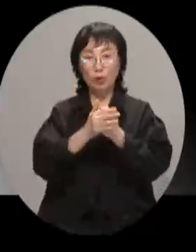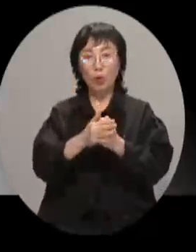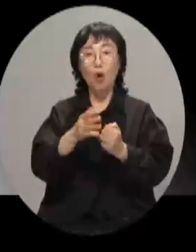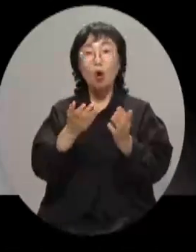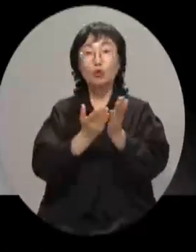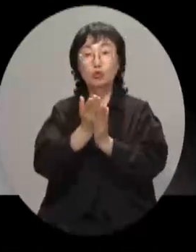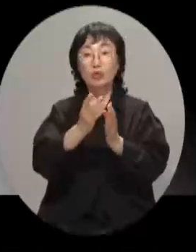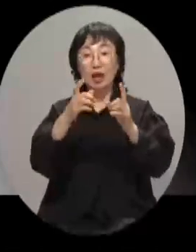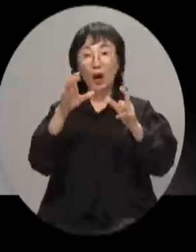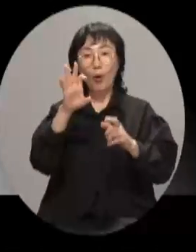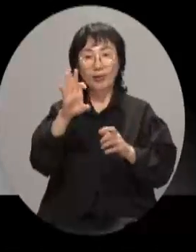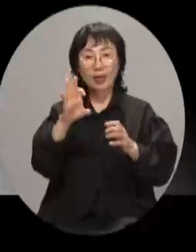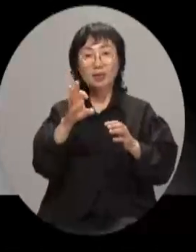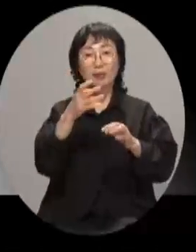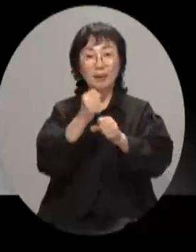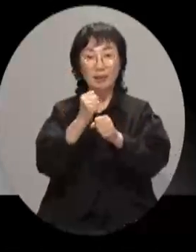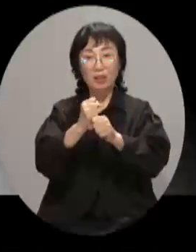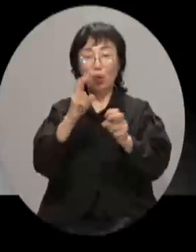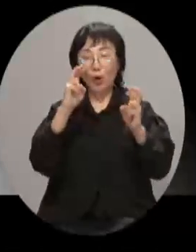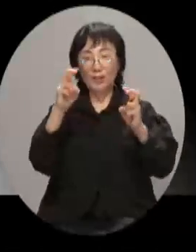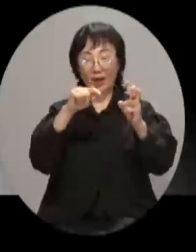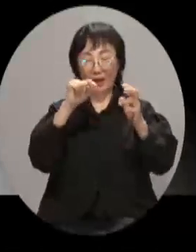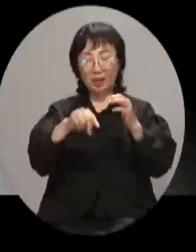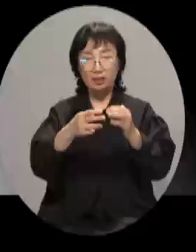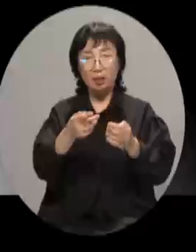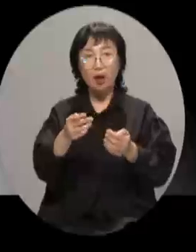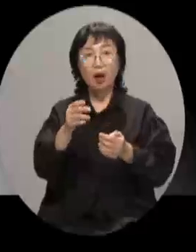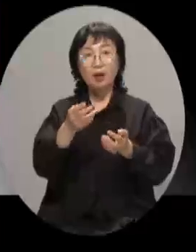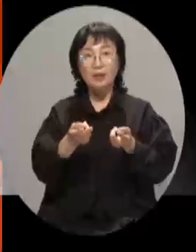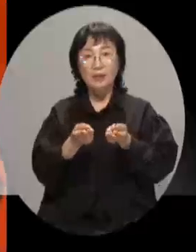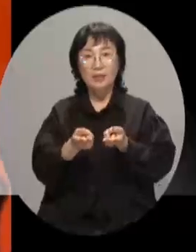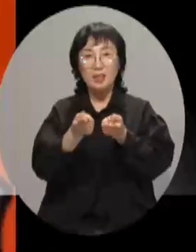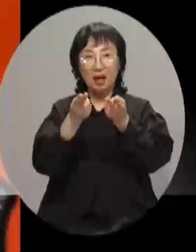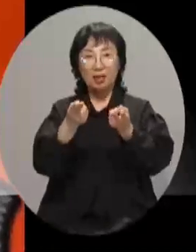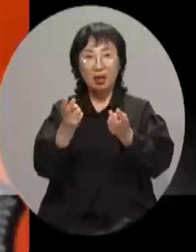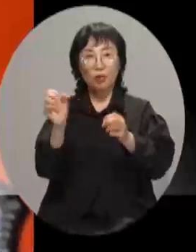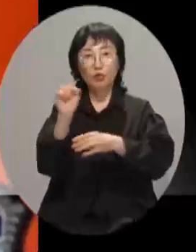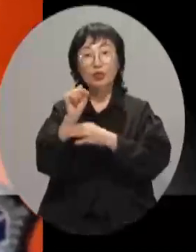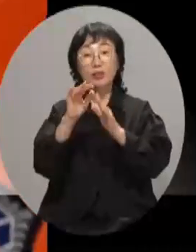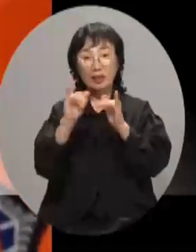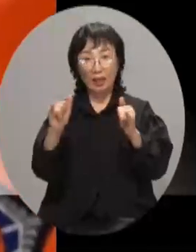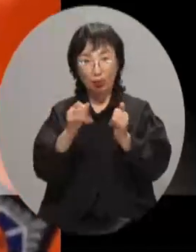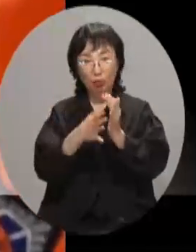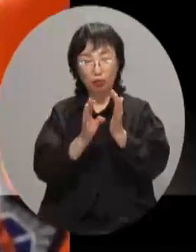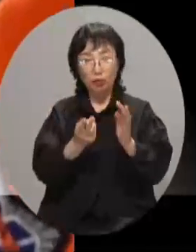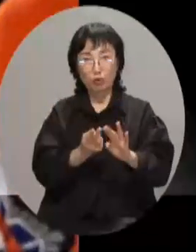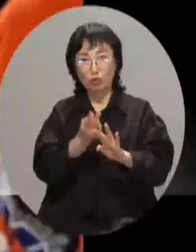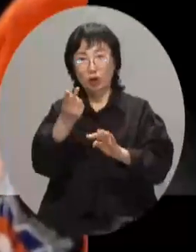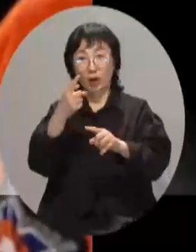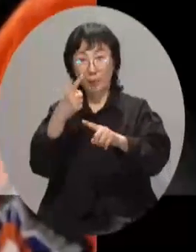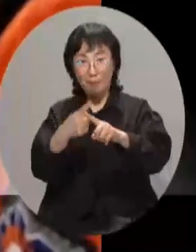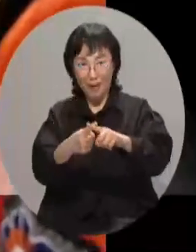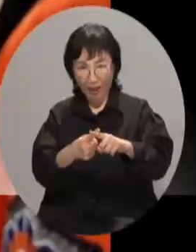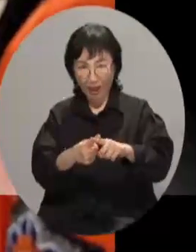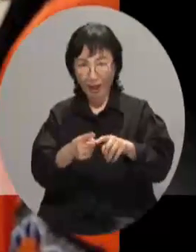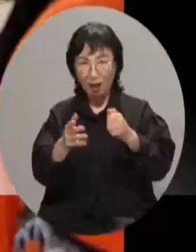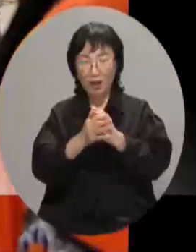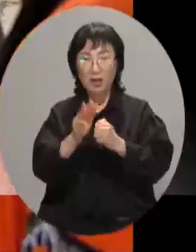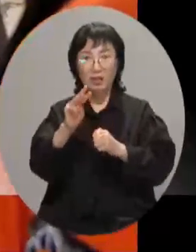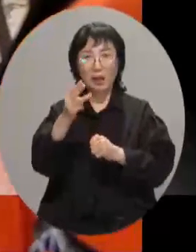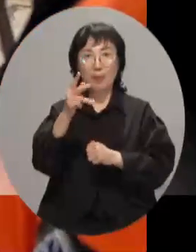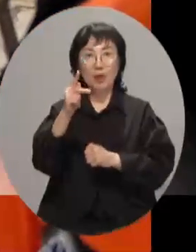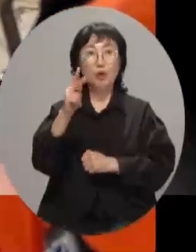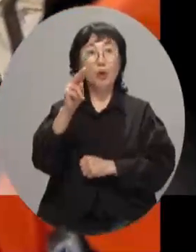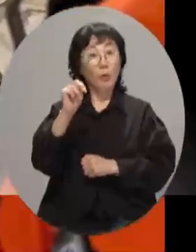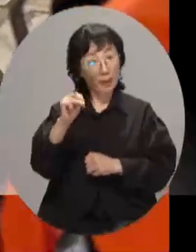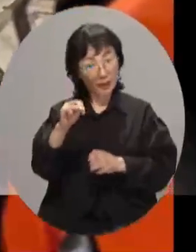한 화장지 제조공장에서 60대 지게차 운전기사가 원료더미를 사량에 싣기 위해 작업하던 중 300kg에